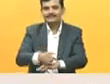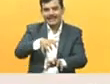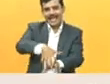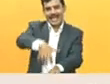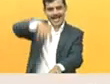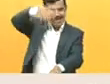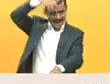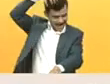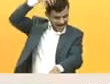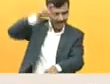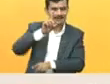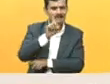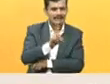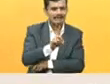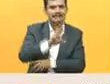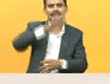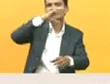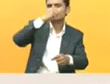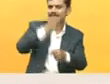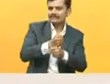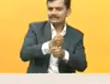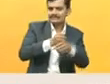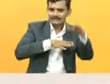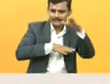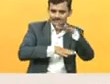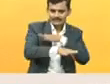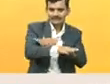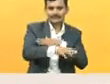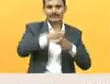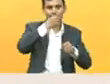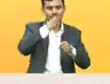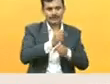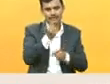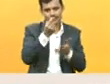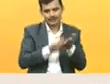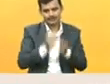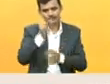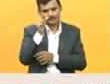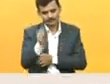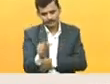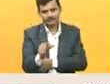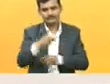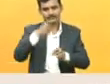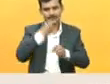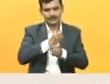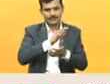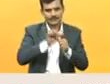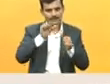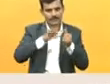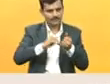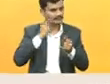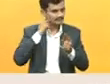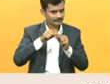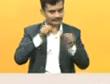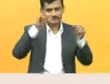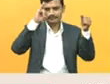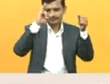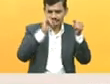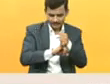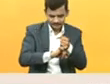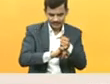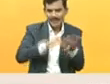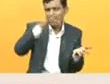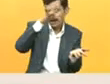इनमें से एक है छत्तीसगढ़ में गुरु घासीदास तमोर पिंगला